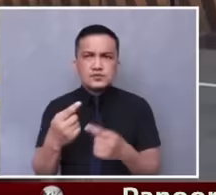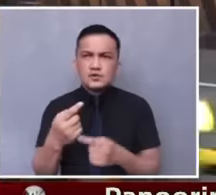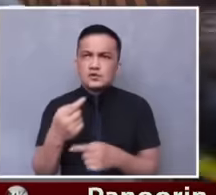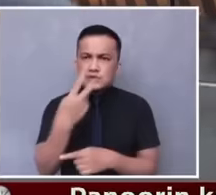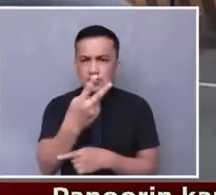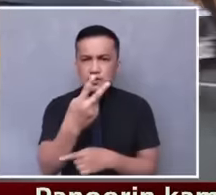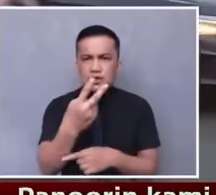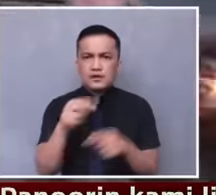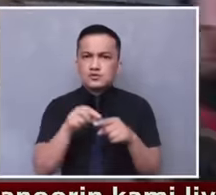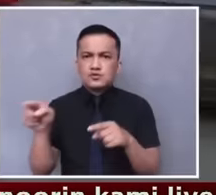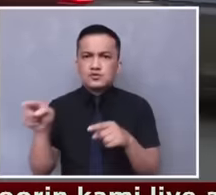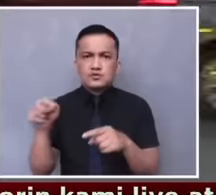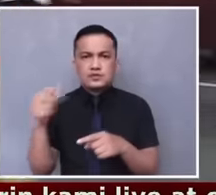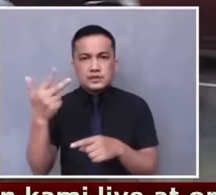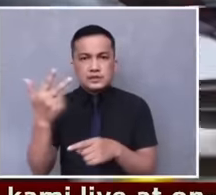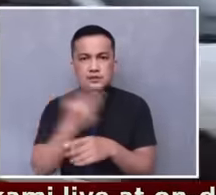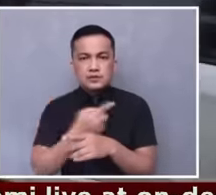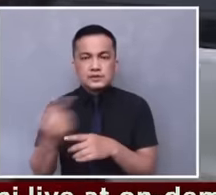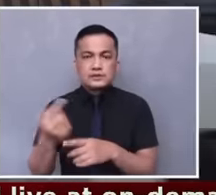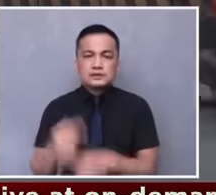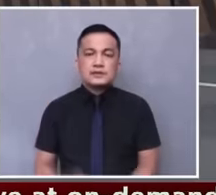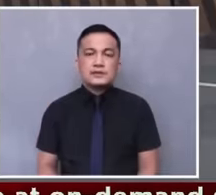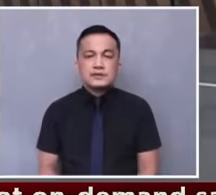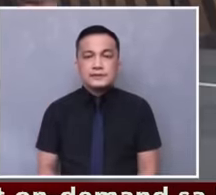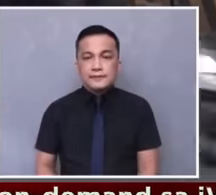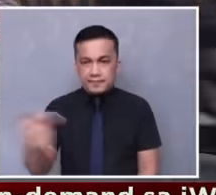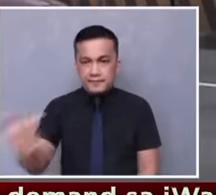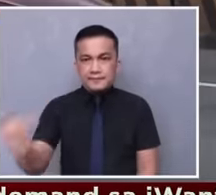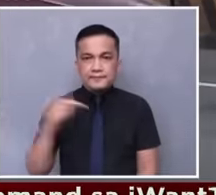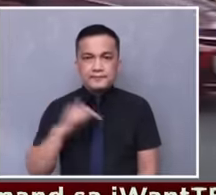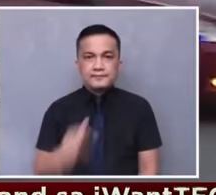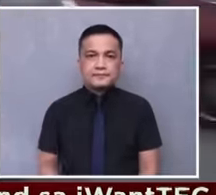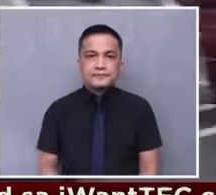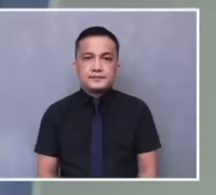2 hanggang 3 linggo. Doris Bigornia, ABS-CBN News.